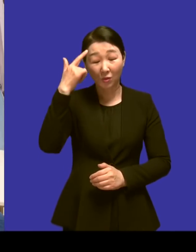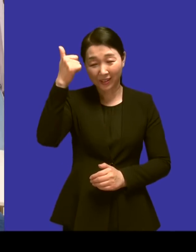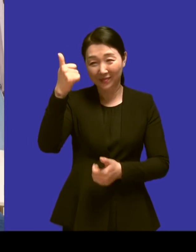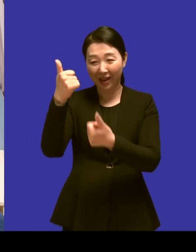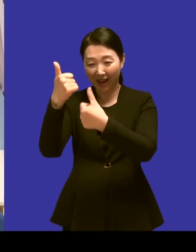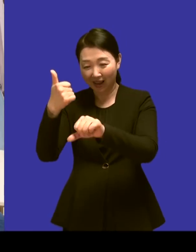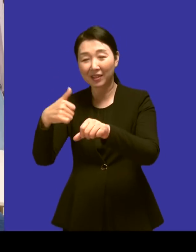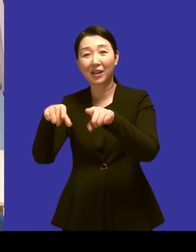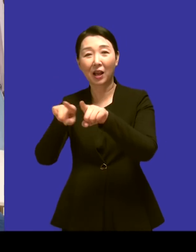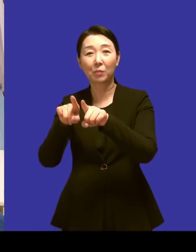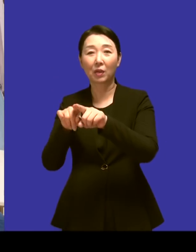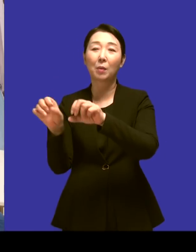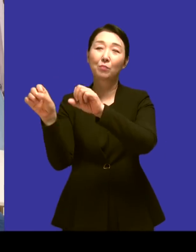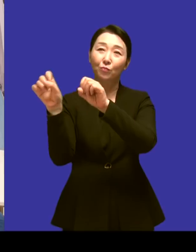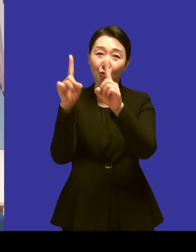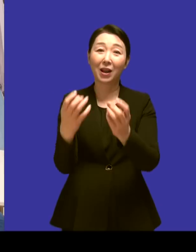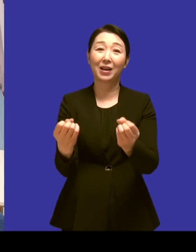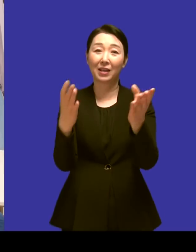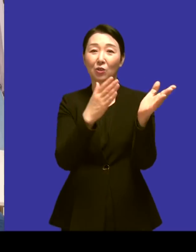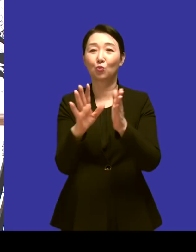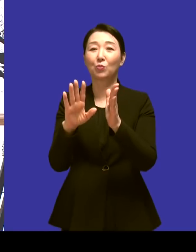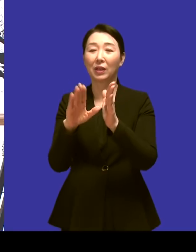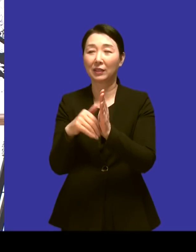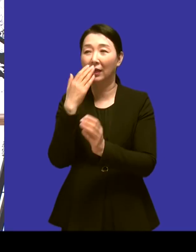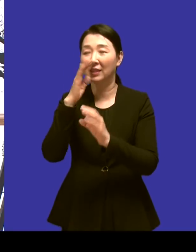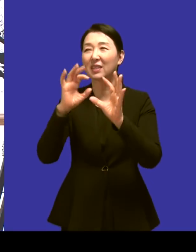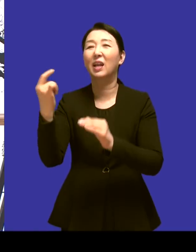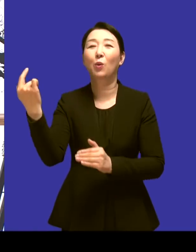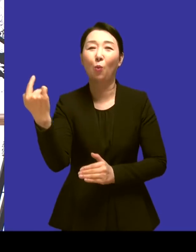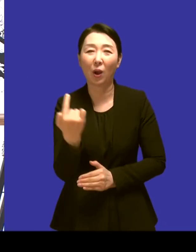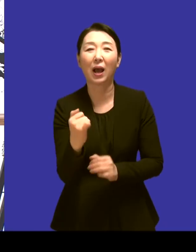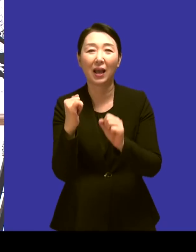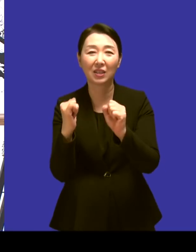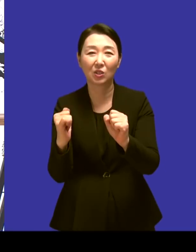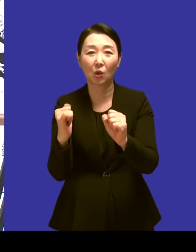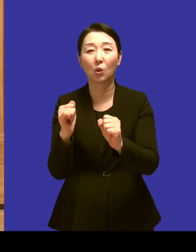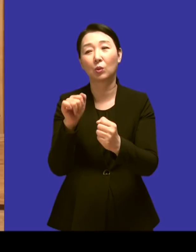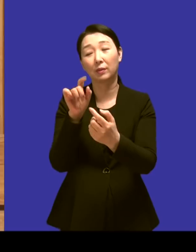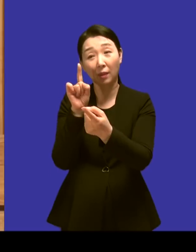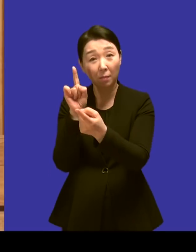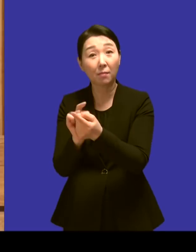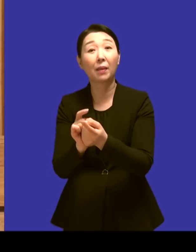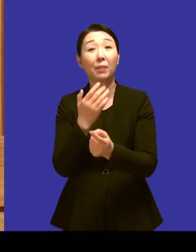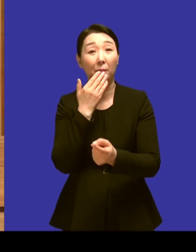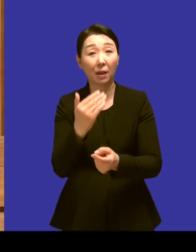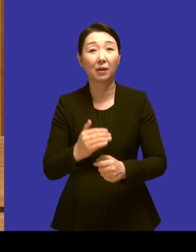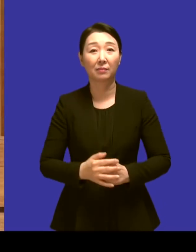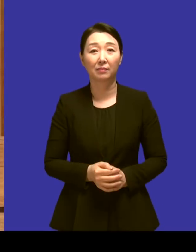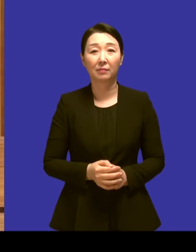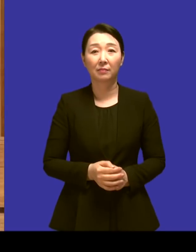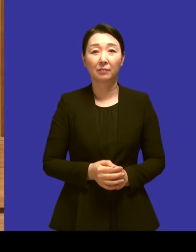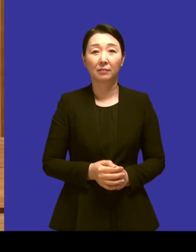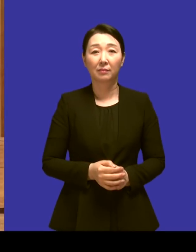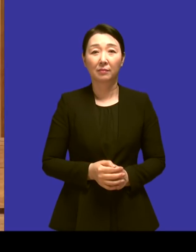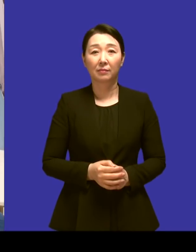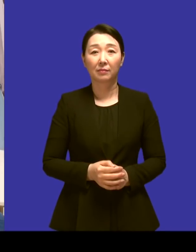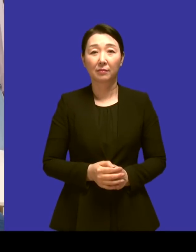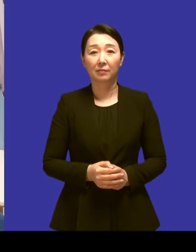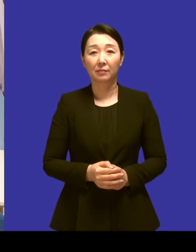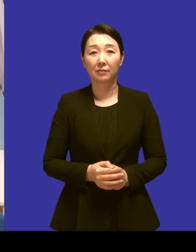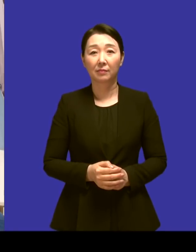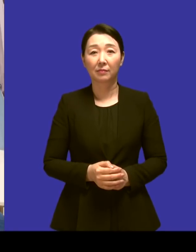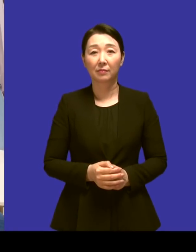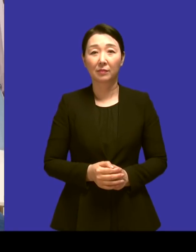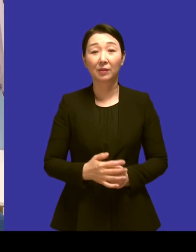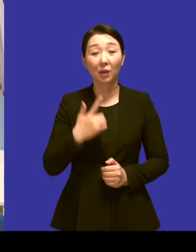함께 예. 그 부활절 준비하신다고 예. 이스라엘 와 계셨어요. 예. 그러니까 거기서 이제 같이 만나 뵙게 되고 현지에서 만나요? 네, 현지에서 만나 뵙게 되고 예. 저